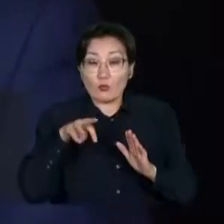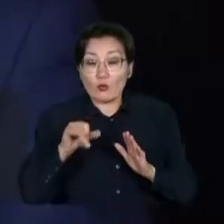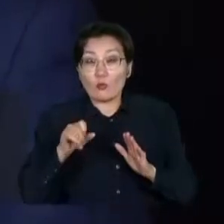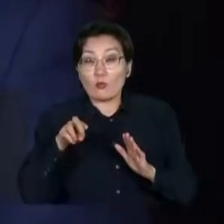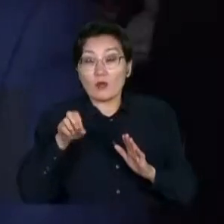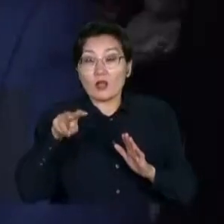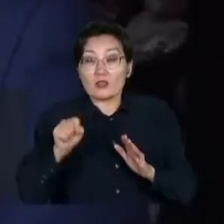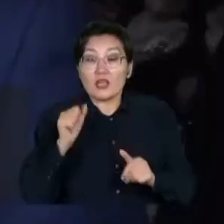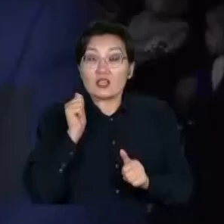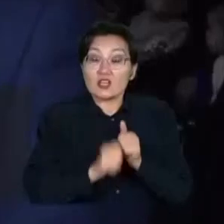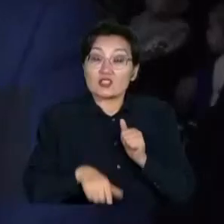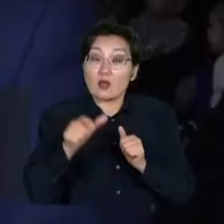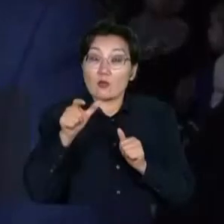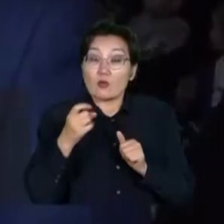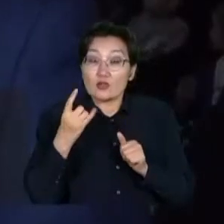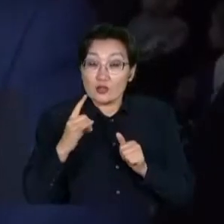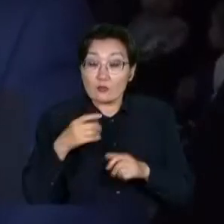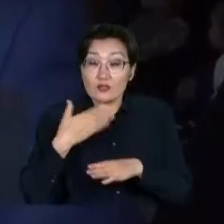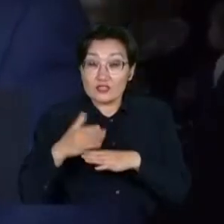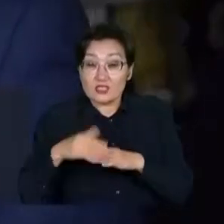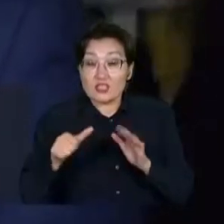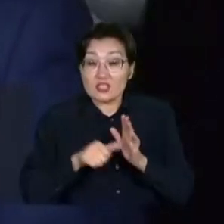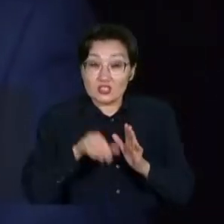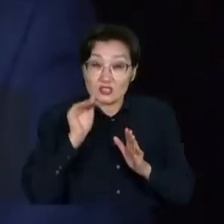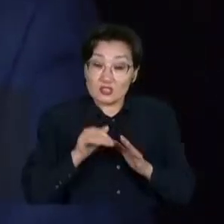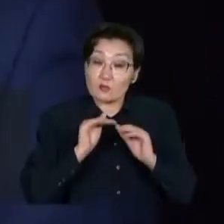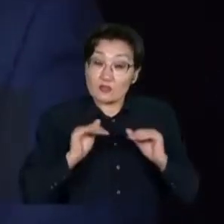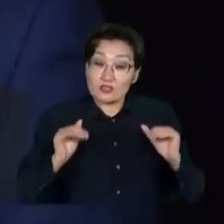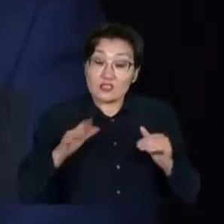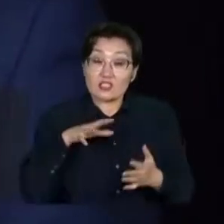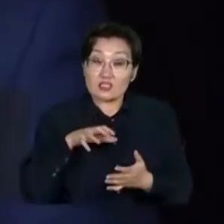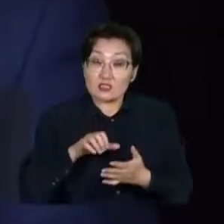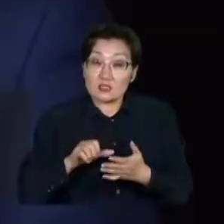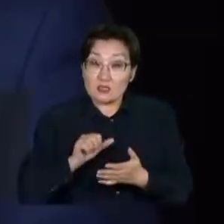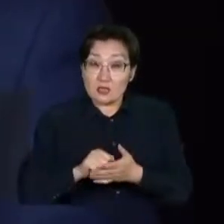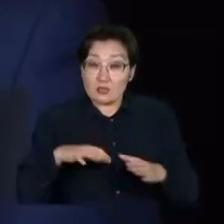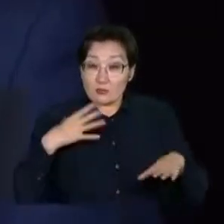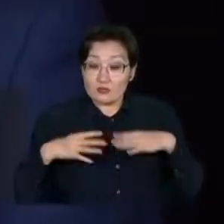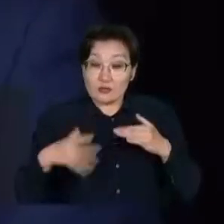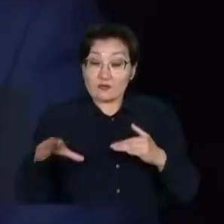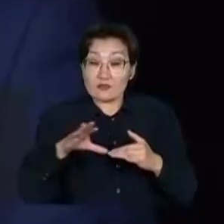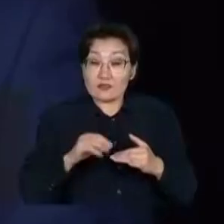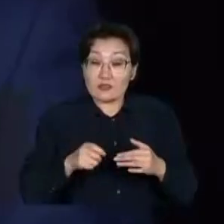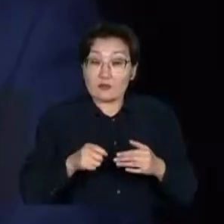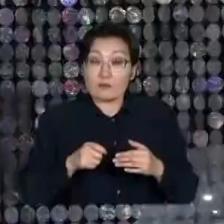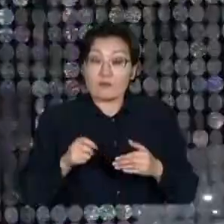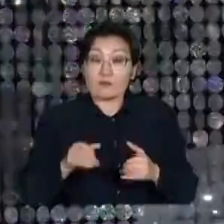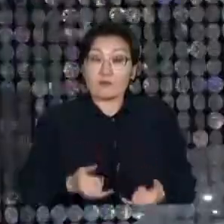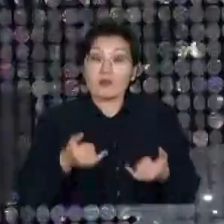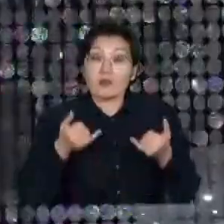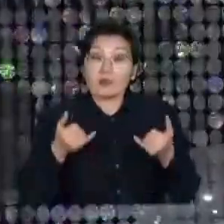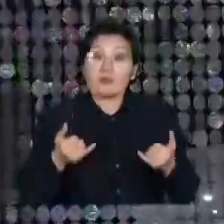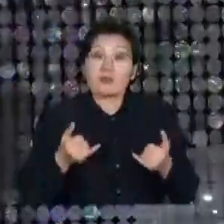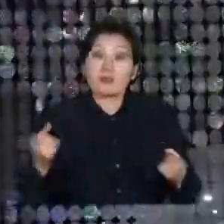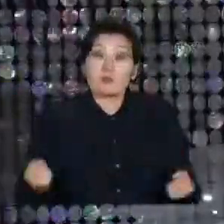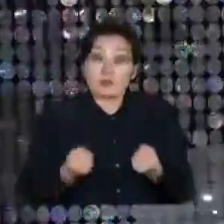душевое финансирование у нас в районе около 6.000 детей занимаются все поставщики нас поддержали